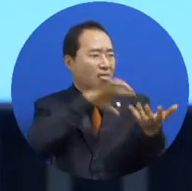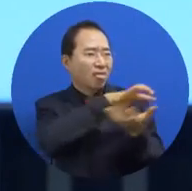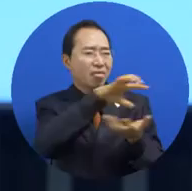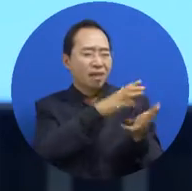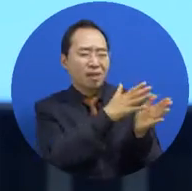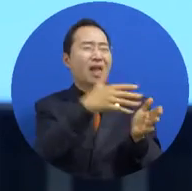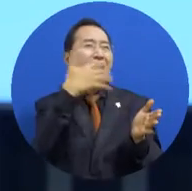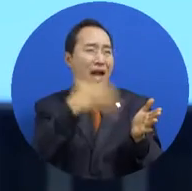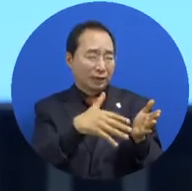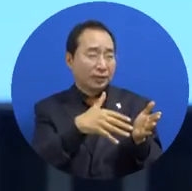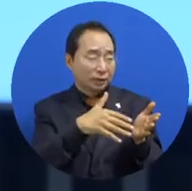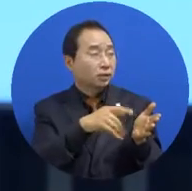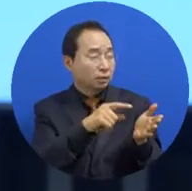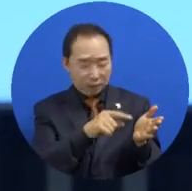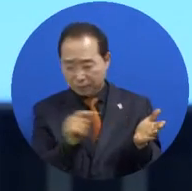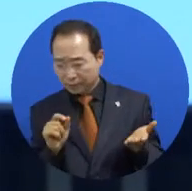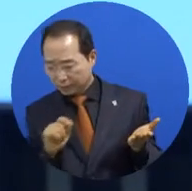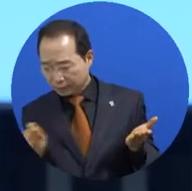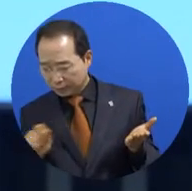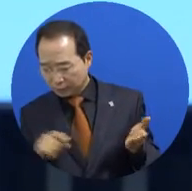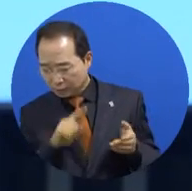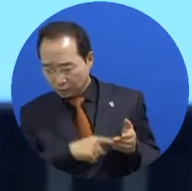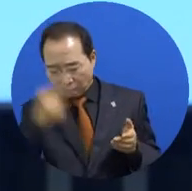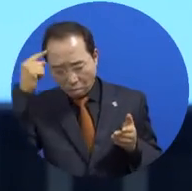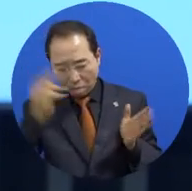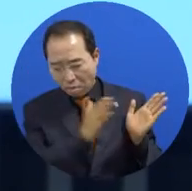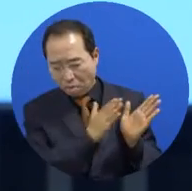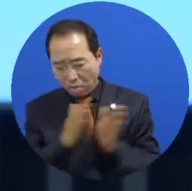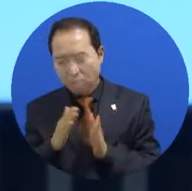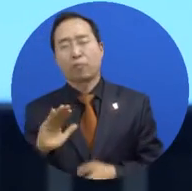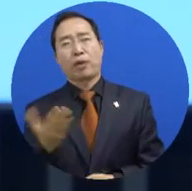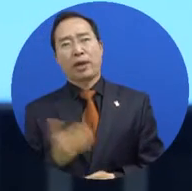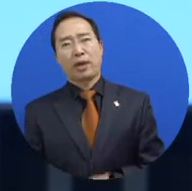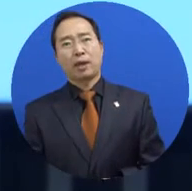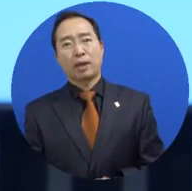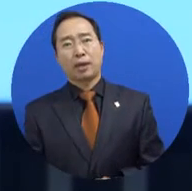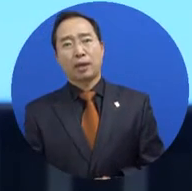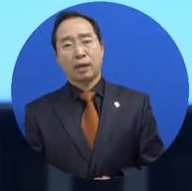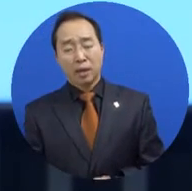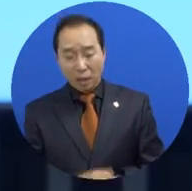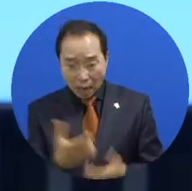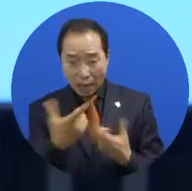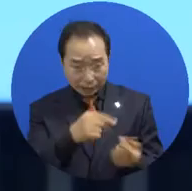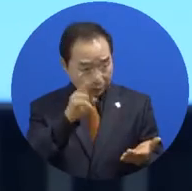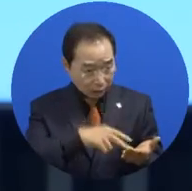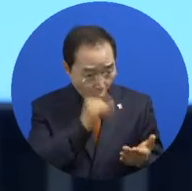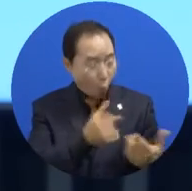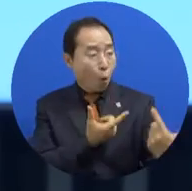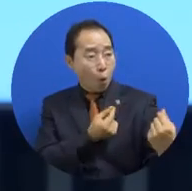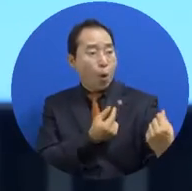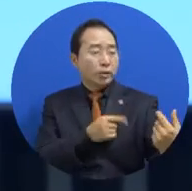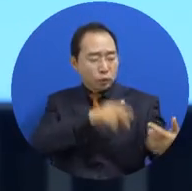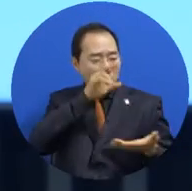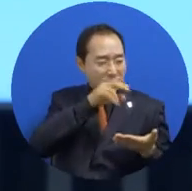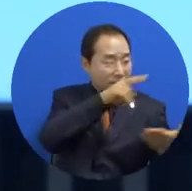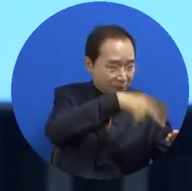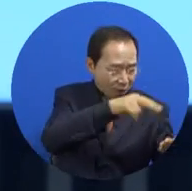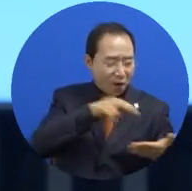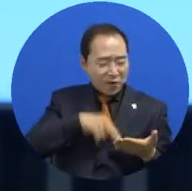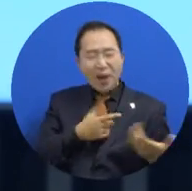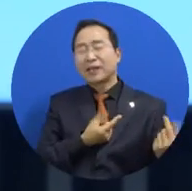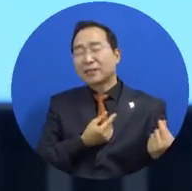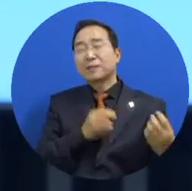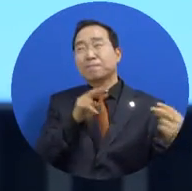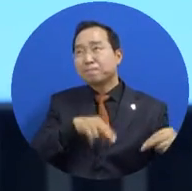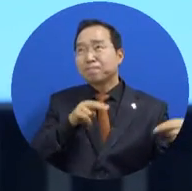주고받는 현장이 있어야 되고 쓴 거를 읽어주는 대상이 있어야 돼요. 일단 같이 읽어주고 그 다음에